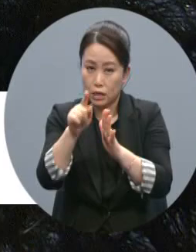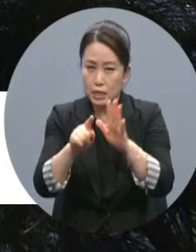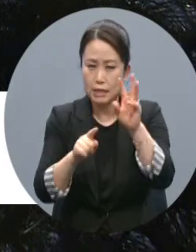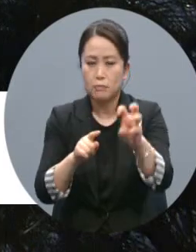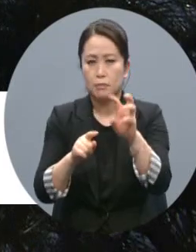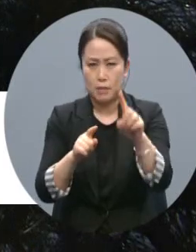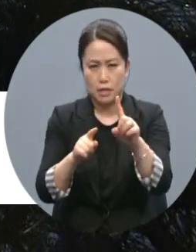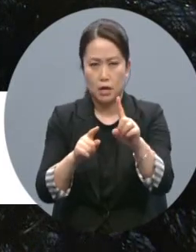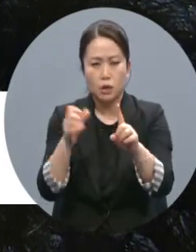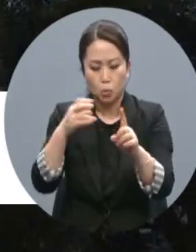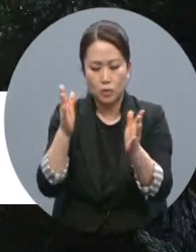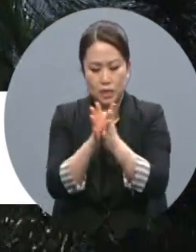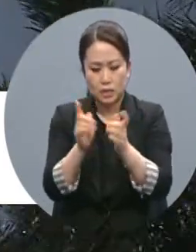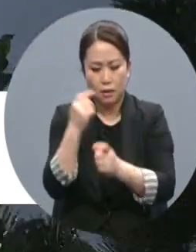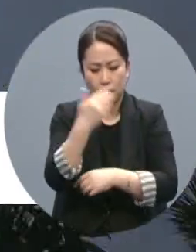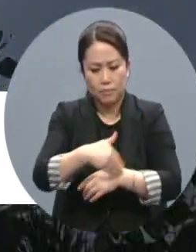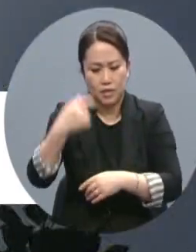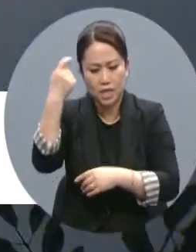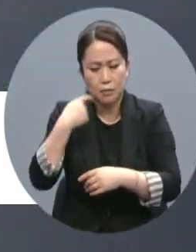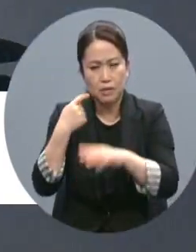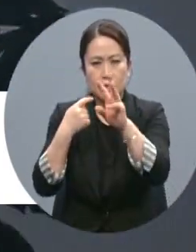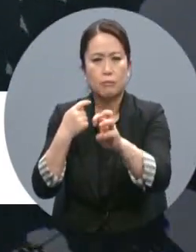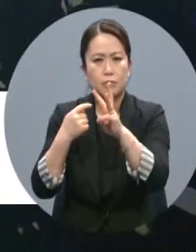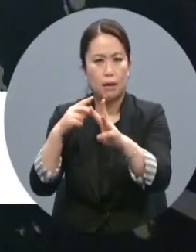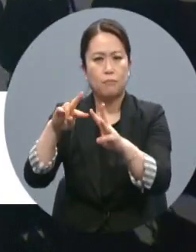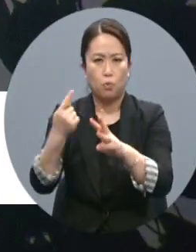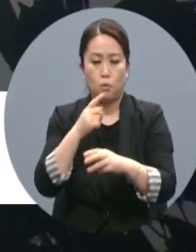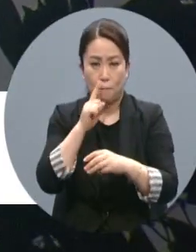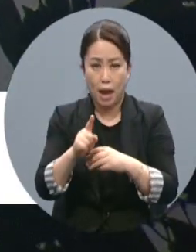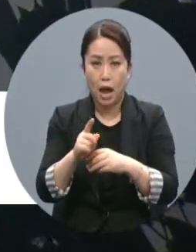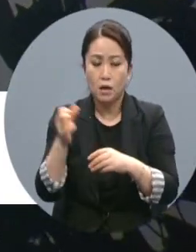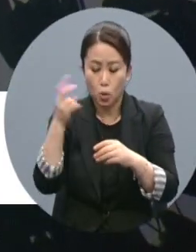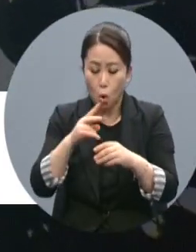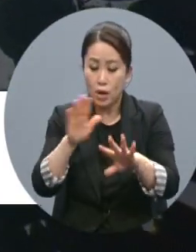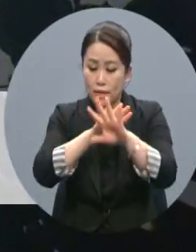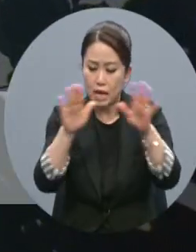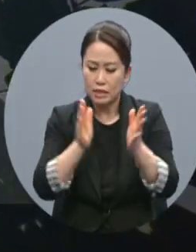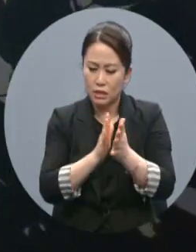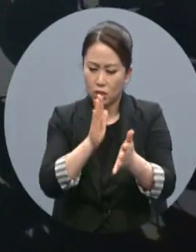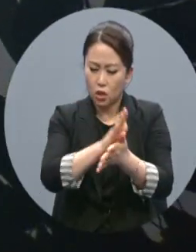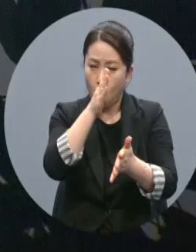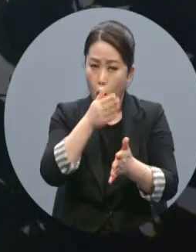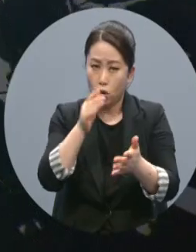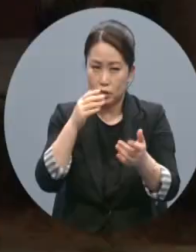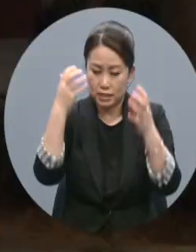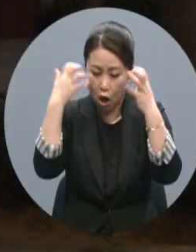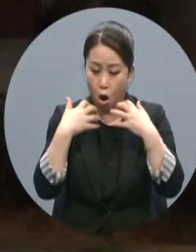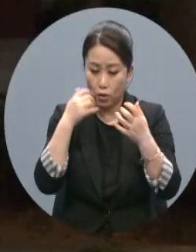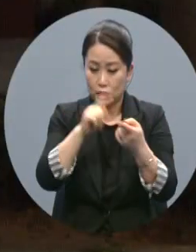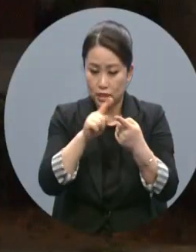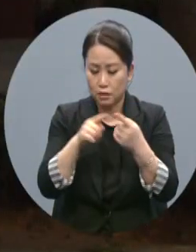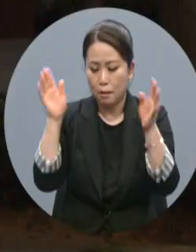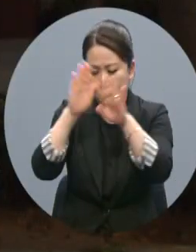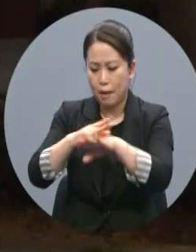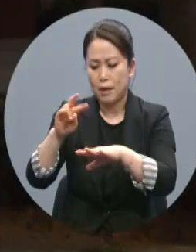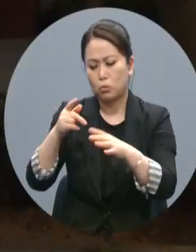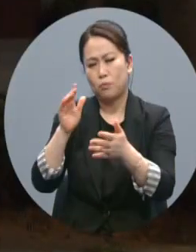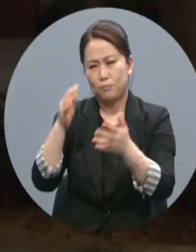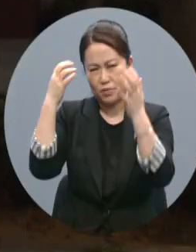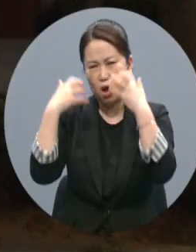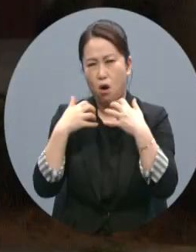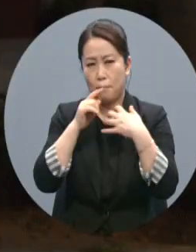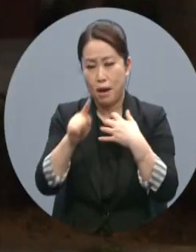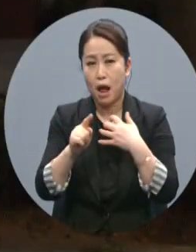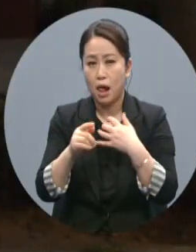33도 안팎까지 치솟겠습니다. 낮에 쌓인 열기는 밤까지도 이어지겠습니다. 지난해는 8월 2일